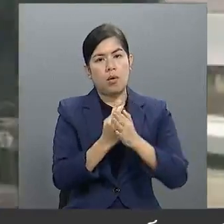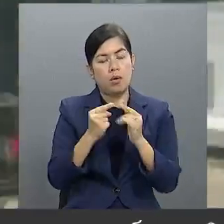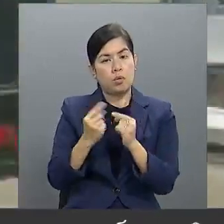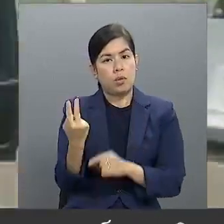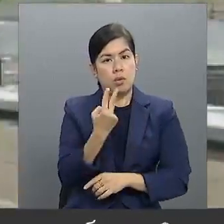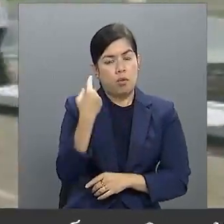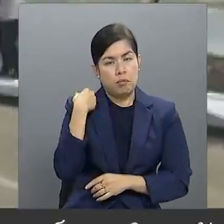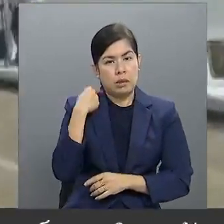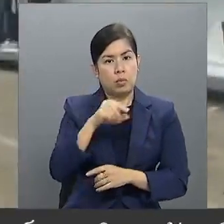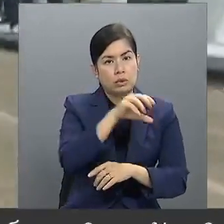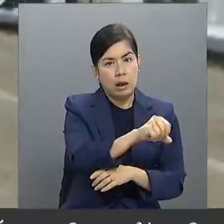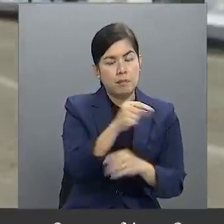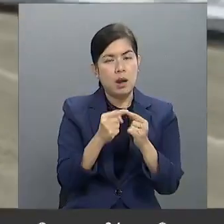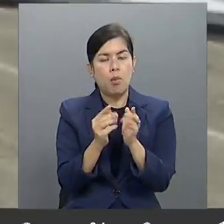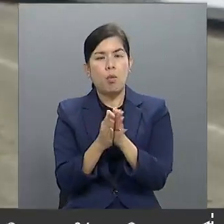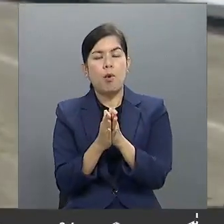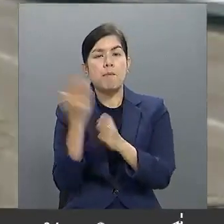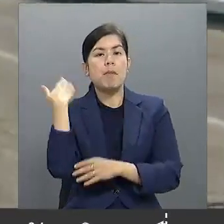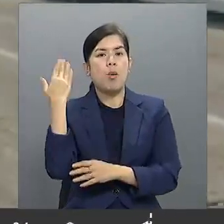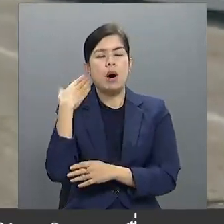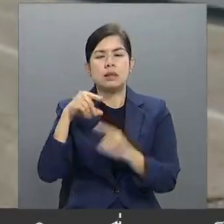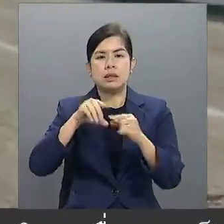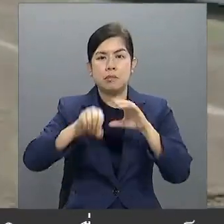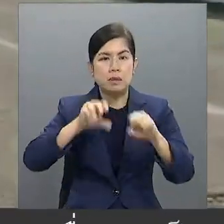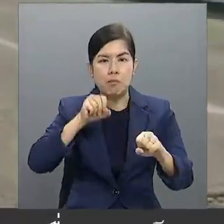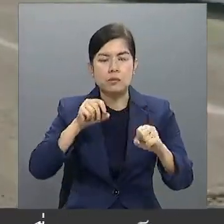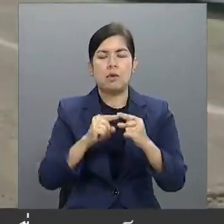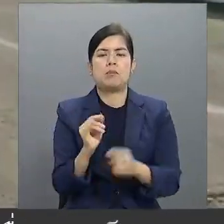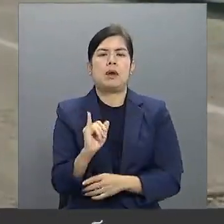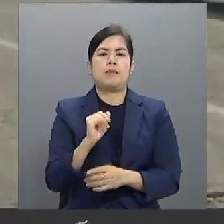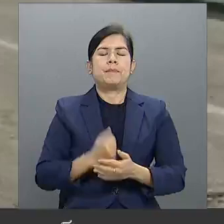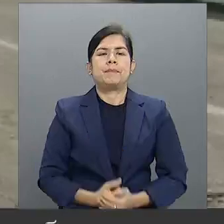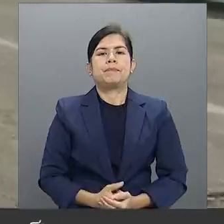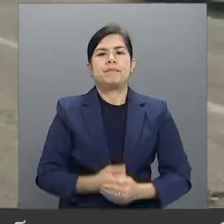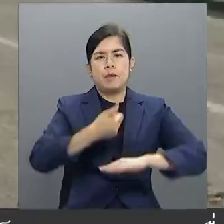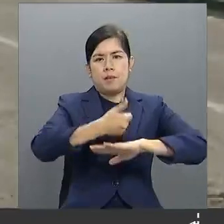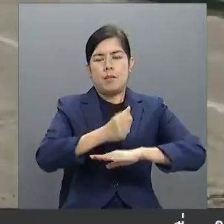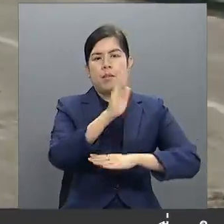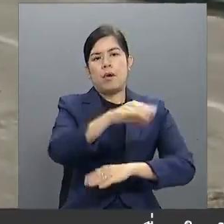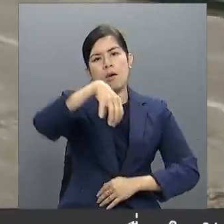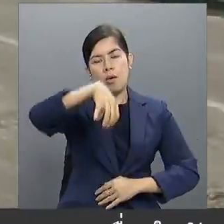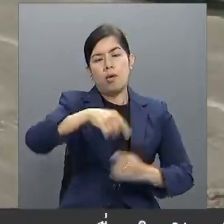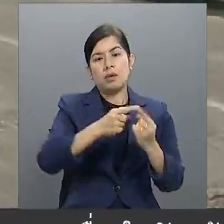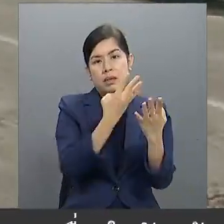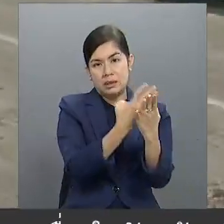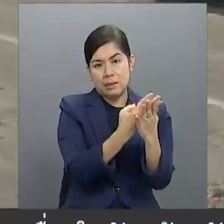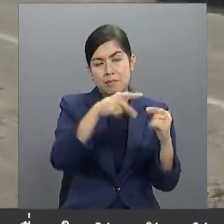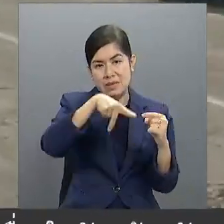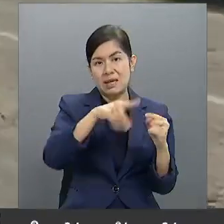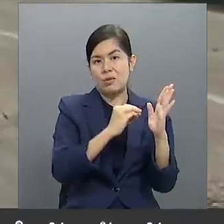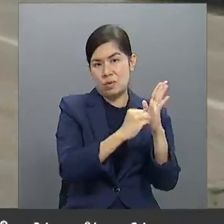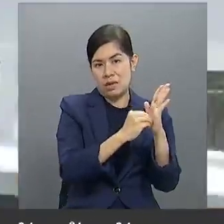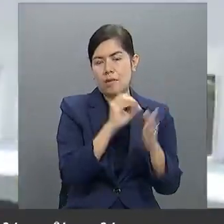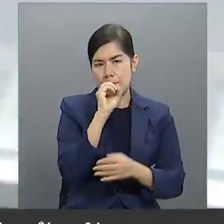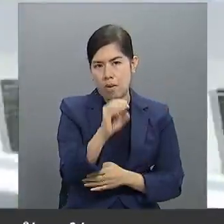ชุมนมดีกว่านี้นะคะด้านในกริดกระแสทิพย์ผบ.เรือนจำพิเศษกรุงเทพเปิดเผยว่าไพ่ลางรับตัวนายจตุ